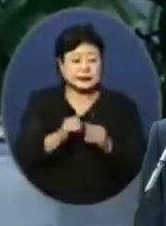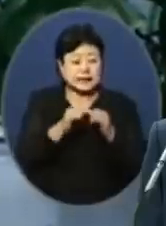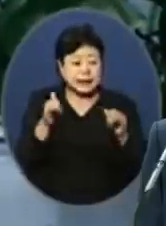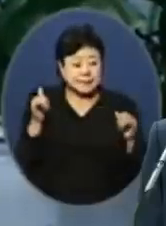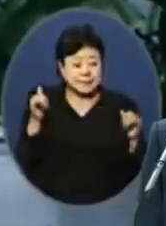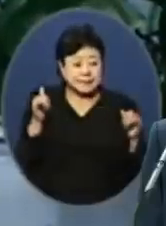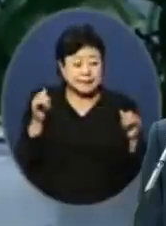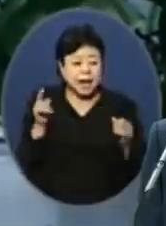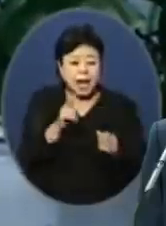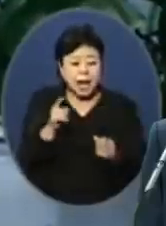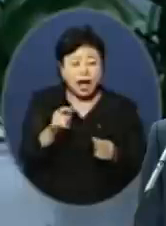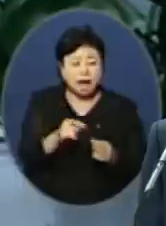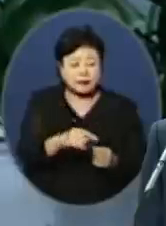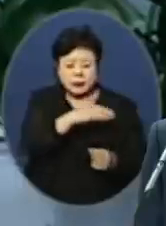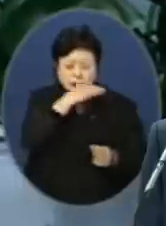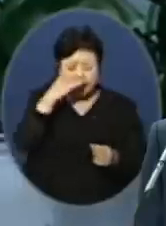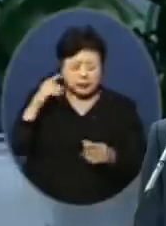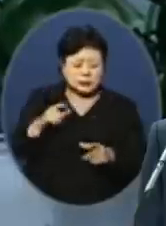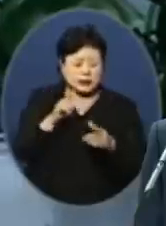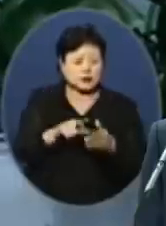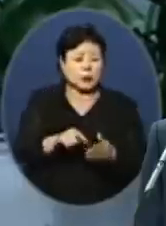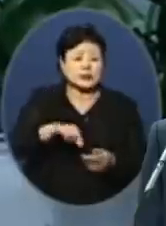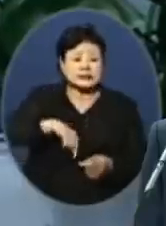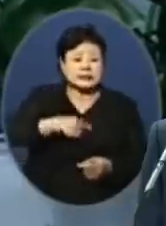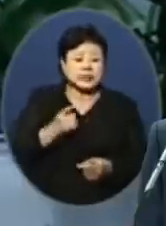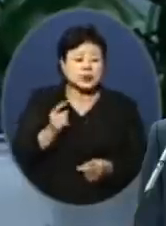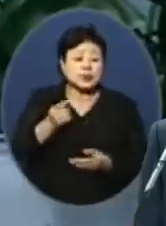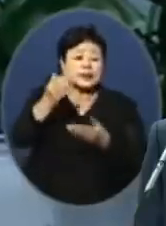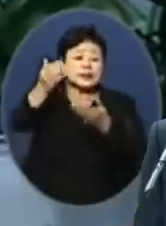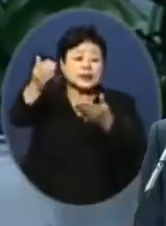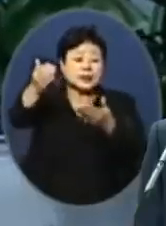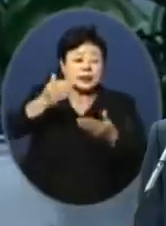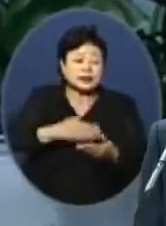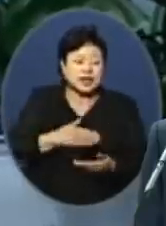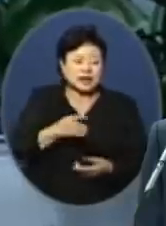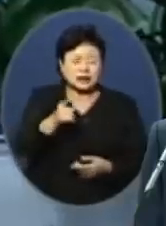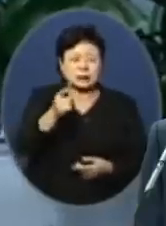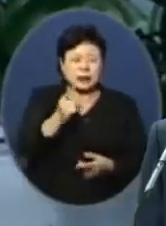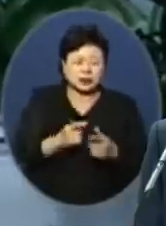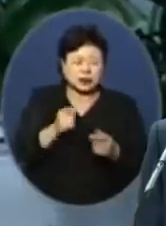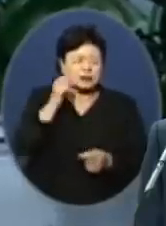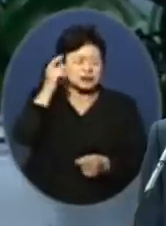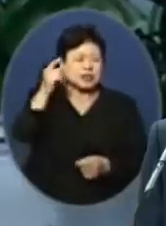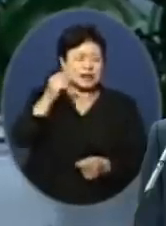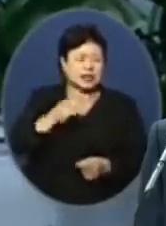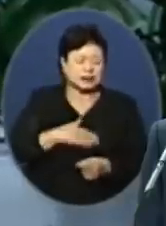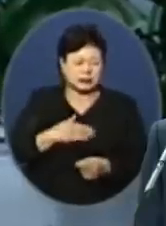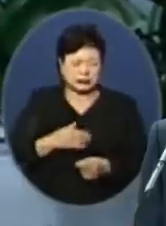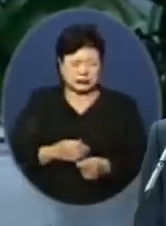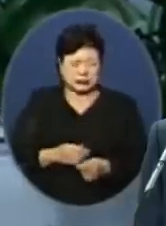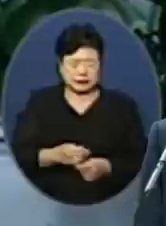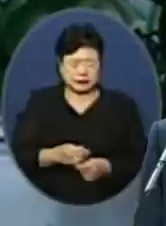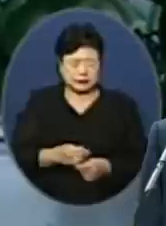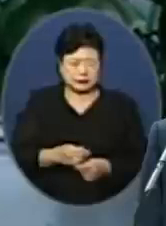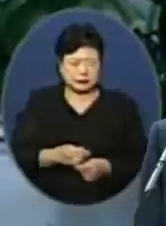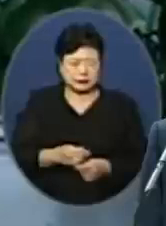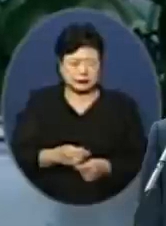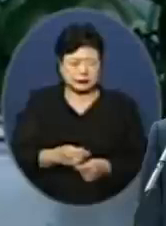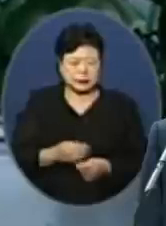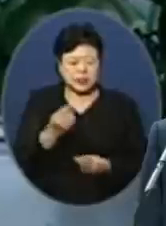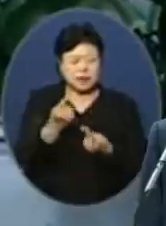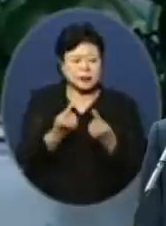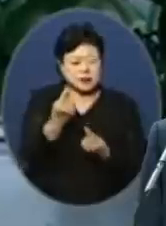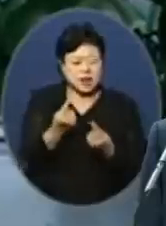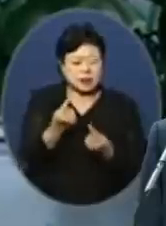사람이 아무리 옳게 살아도 자기를 높여서 나는 너보다 낫다, 나는 너보다 훌륭하다